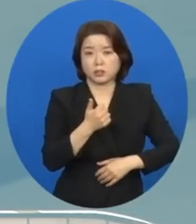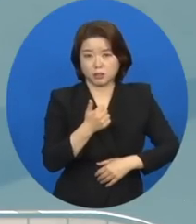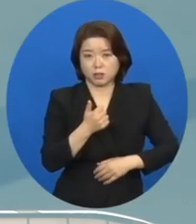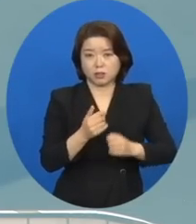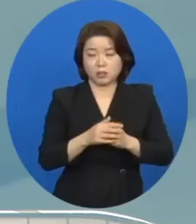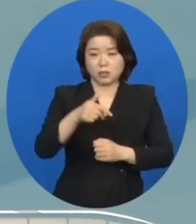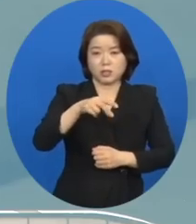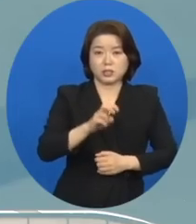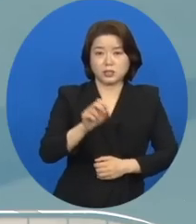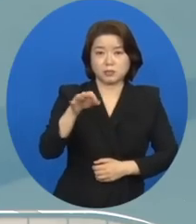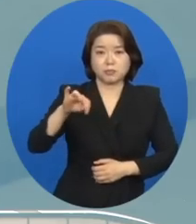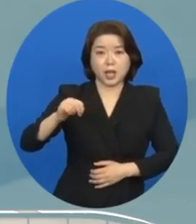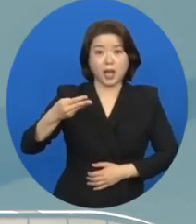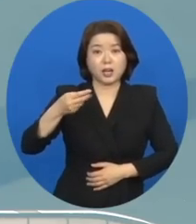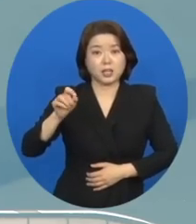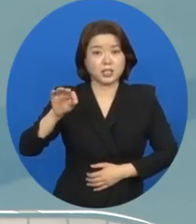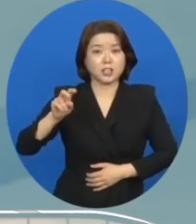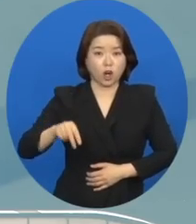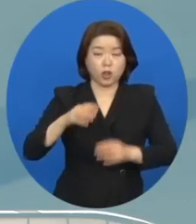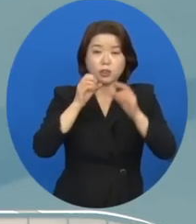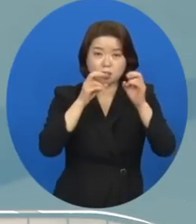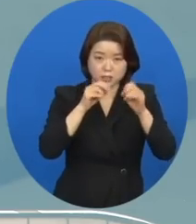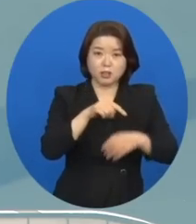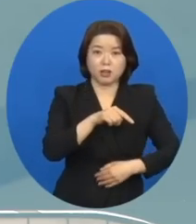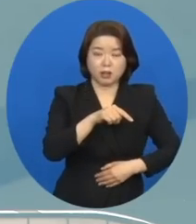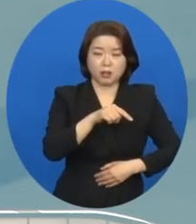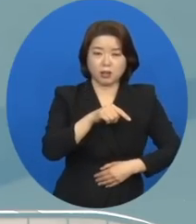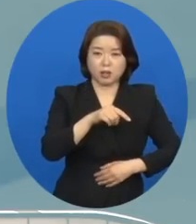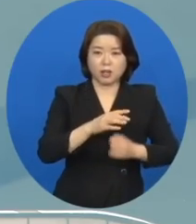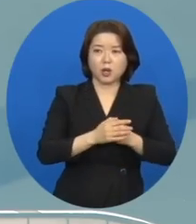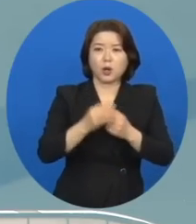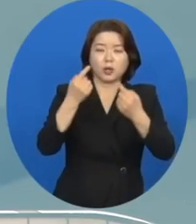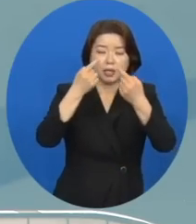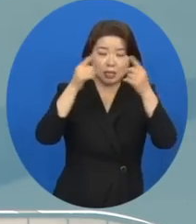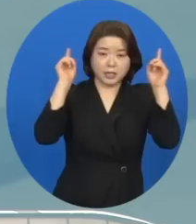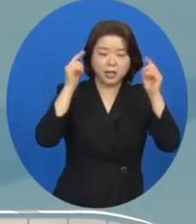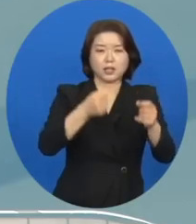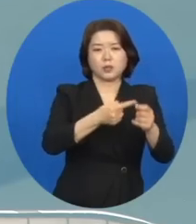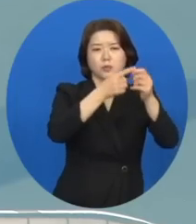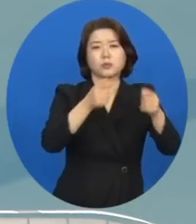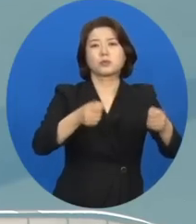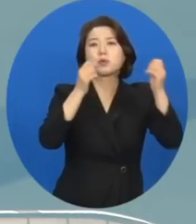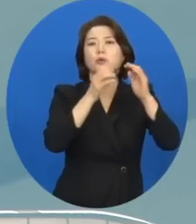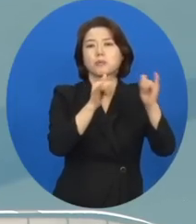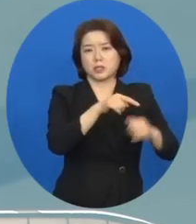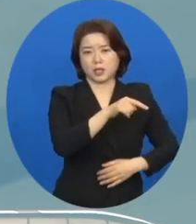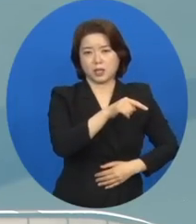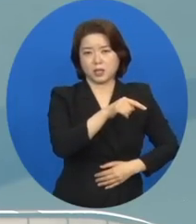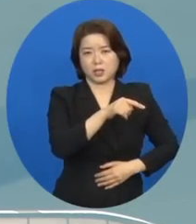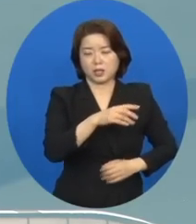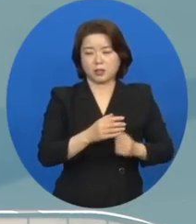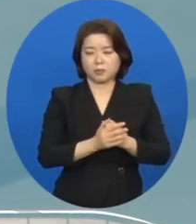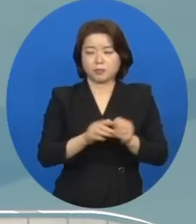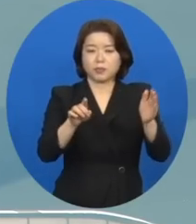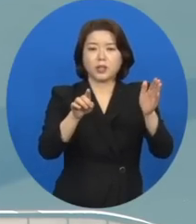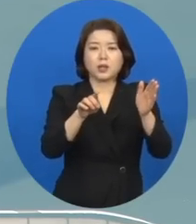짐 엘리엇, 휘튼 대학의 수석 졸업생이죠. 순교자의 피는